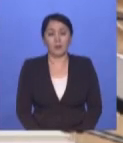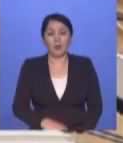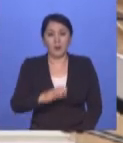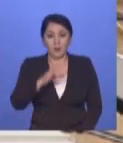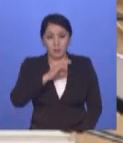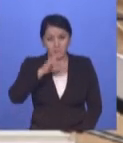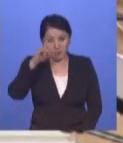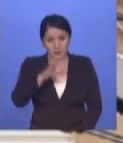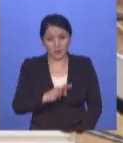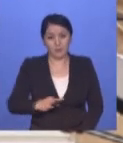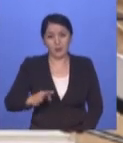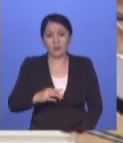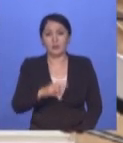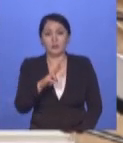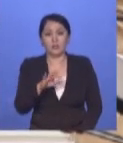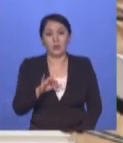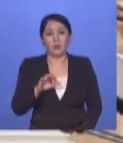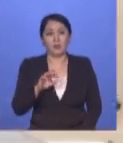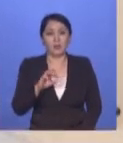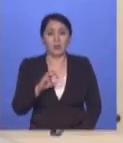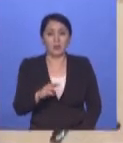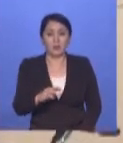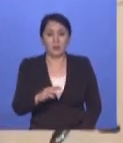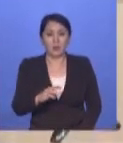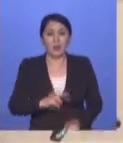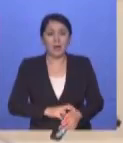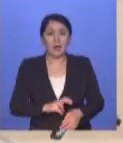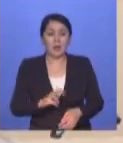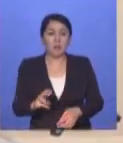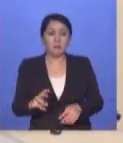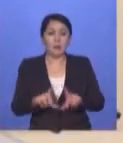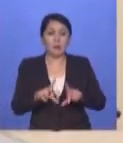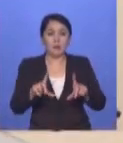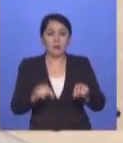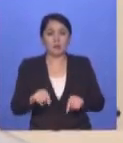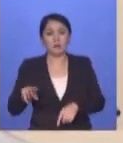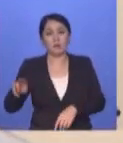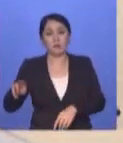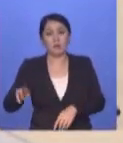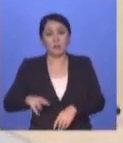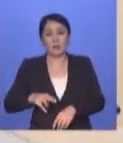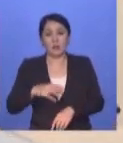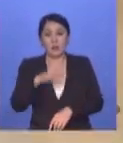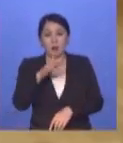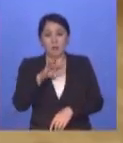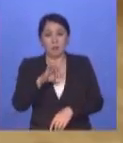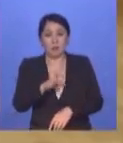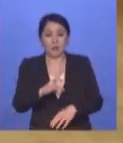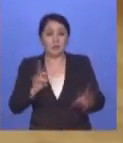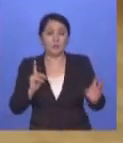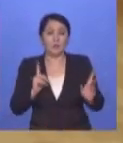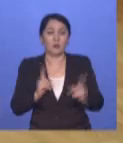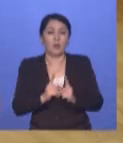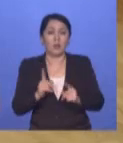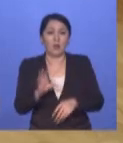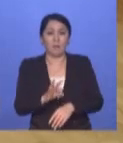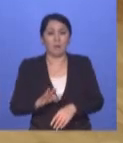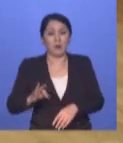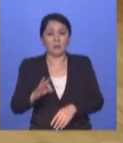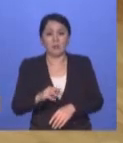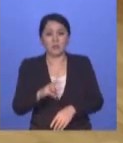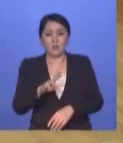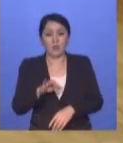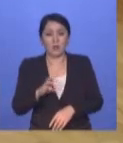Солтүстік Қазақстан облысының әкімі Ғауез Нұрмұхамбетов, Қазпошта акционерлік қоғамы басқарма төрайымы Әсел Жанасовамен кездесіп, облыстық әкімдік